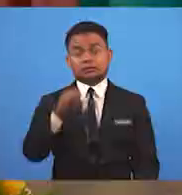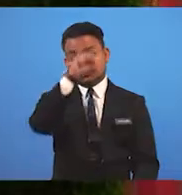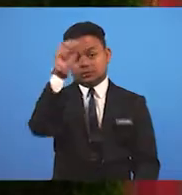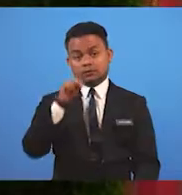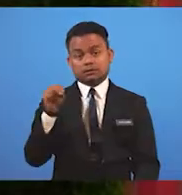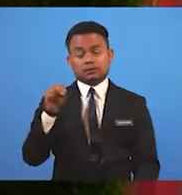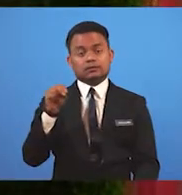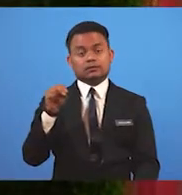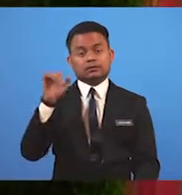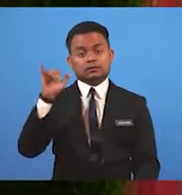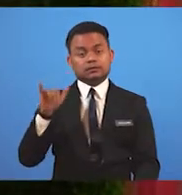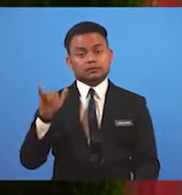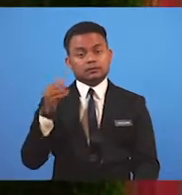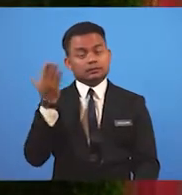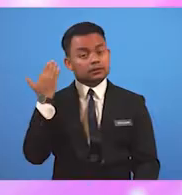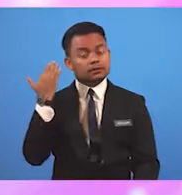berikan sebentar saja tadi.